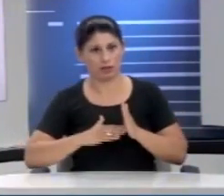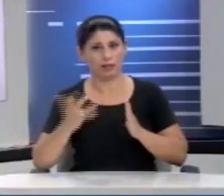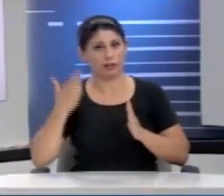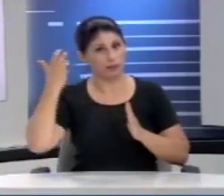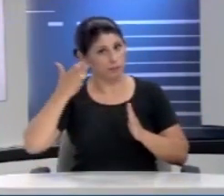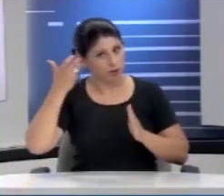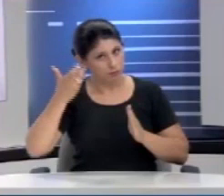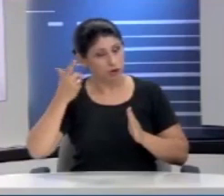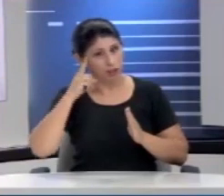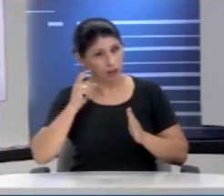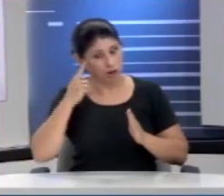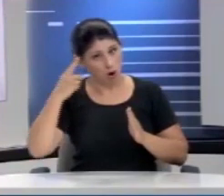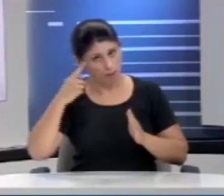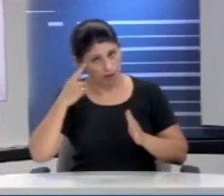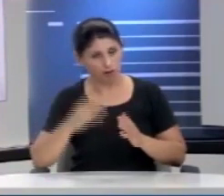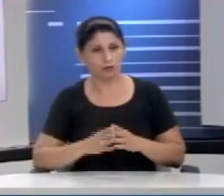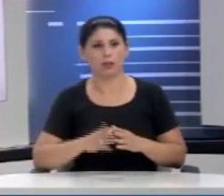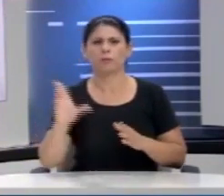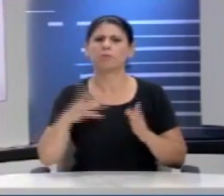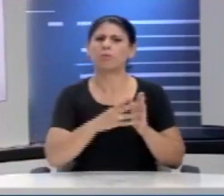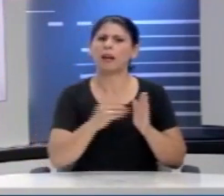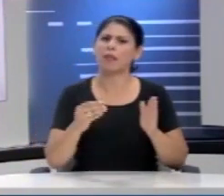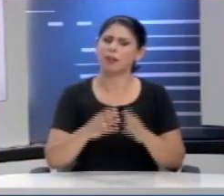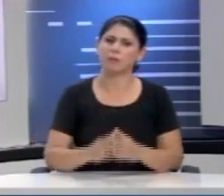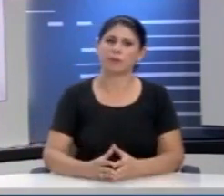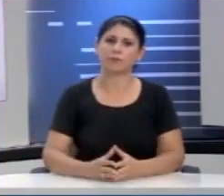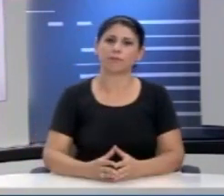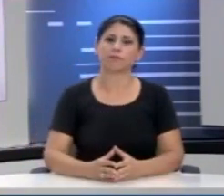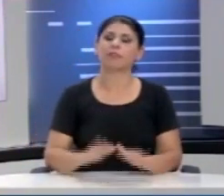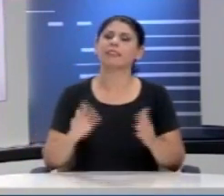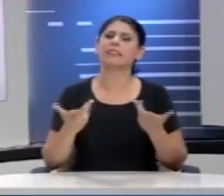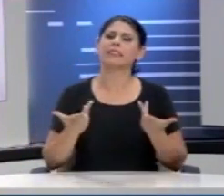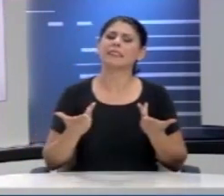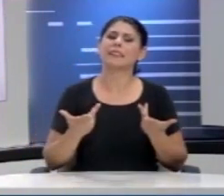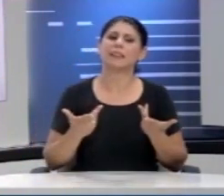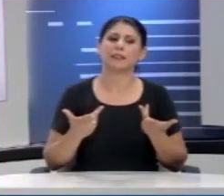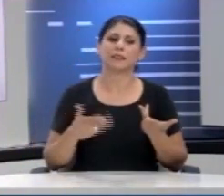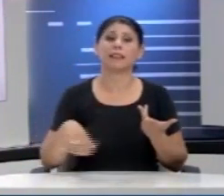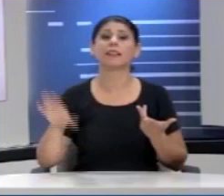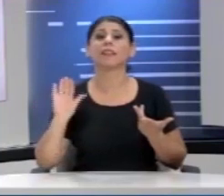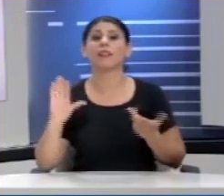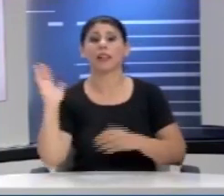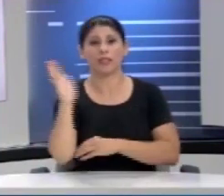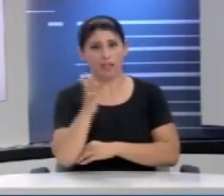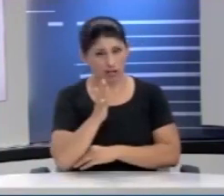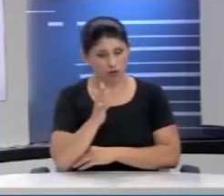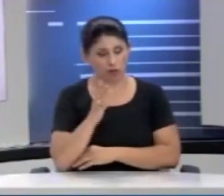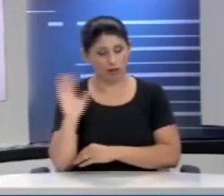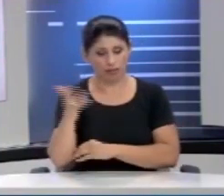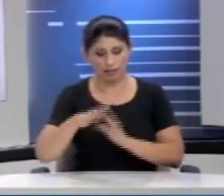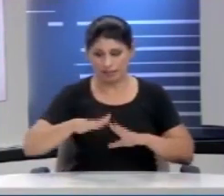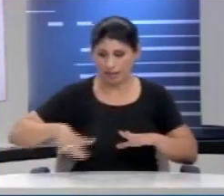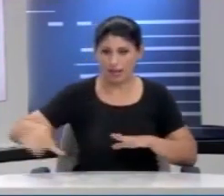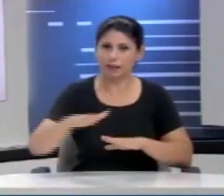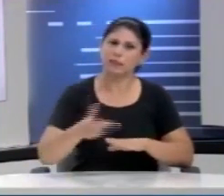την επιστημονική τους γνώμη, όπως για παράδειγμα για το τι είναι και τι δεν είναι δάσος, δασική